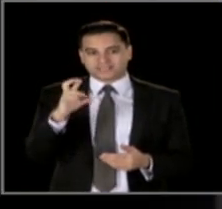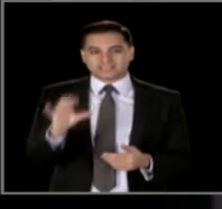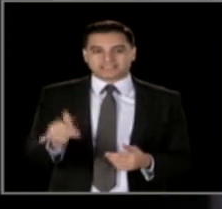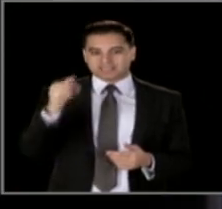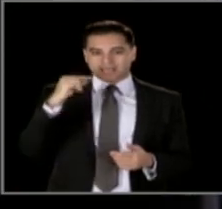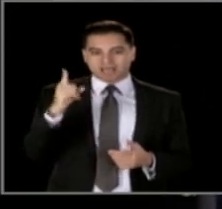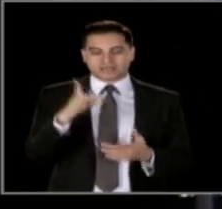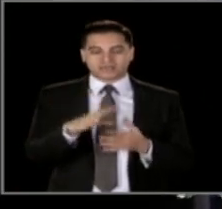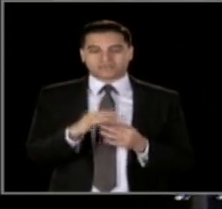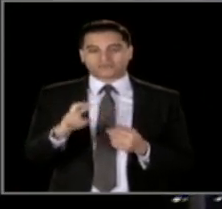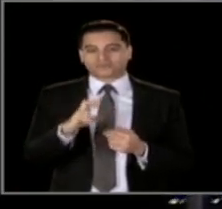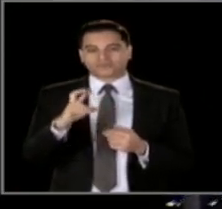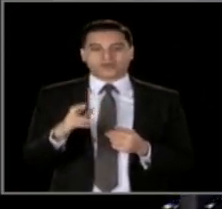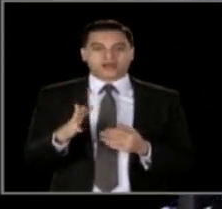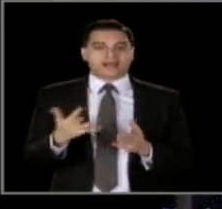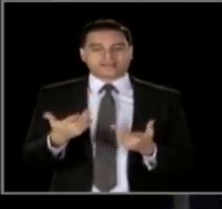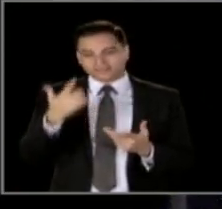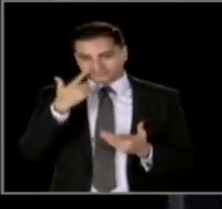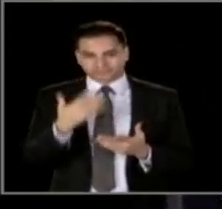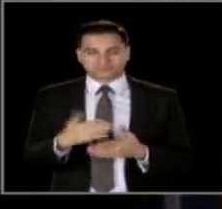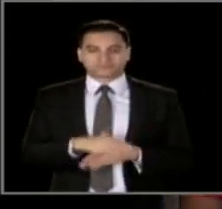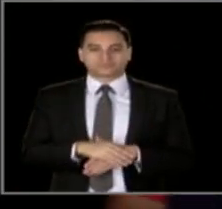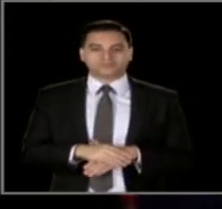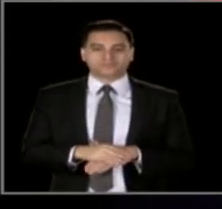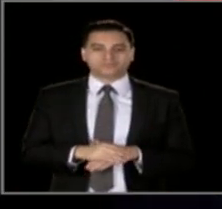زياد والسؤال موضوع ايه.